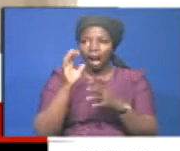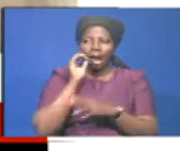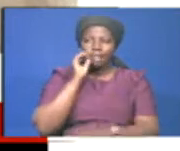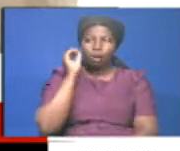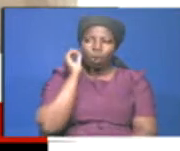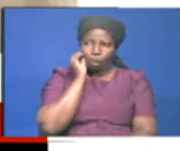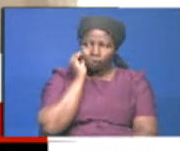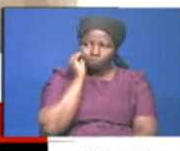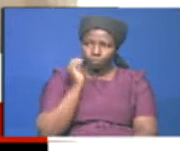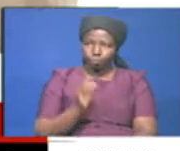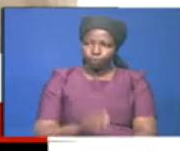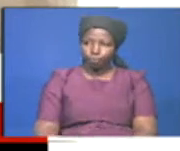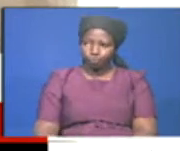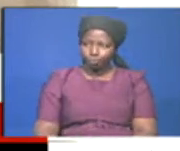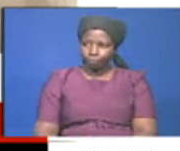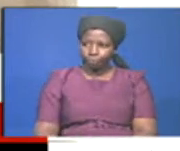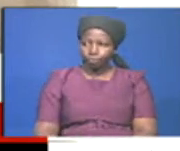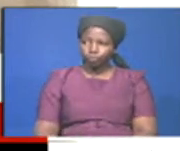plastiki. Na